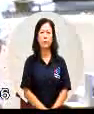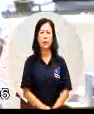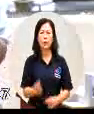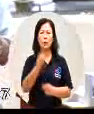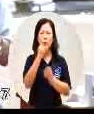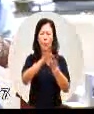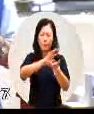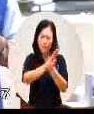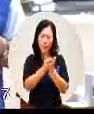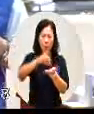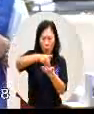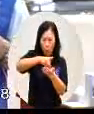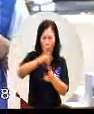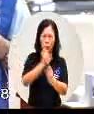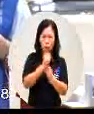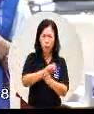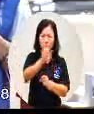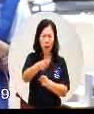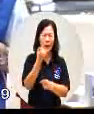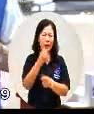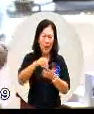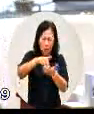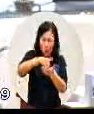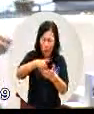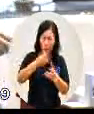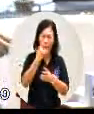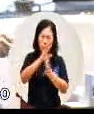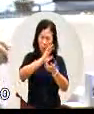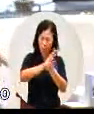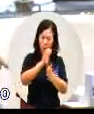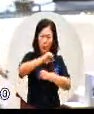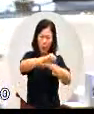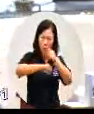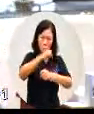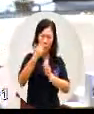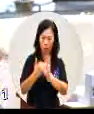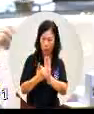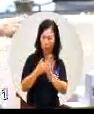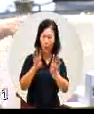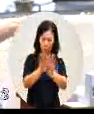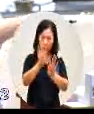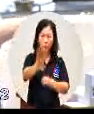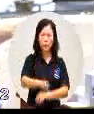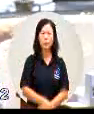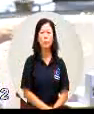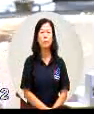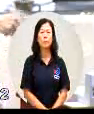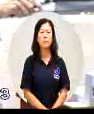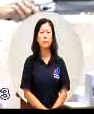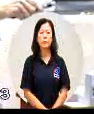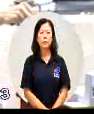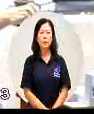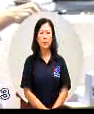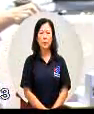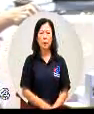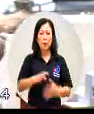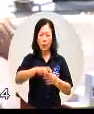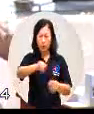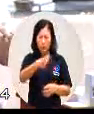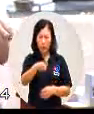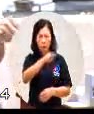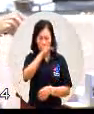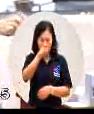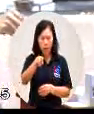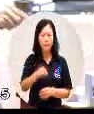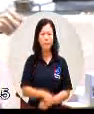塑胶做的橡胶橡皮坝做的浮动哈，浮动的一个闸门啊，橡皮坝的浮动闸门。啊，所以你要看人啊，听我建议